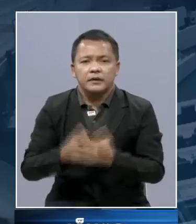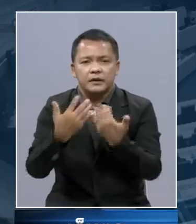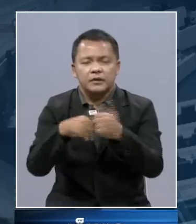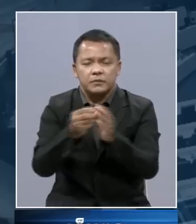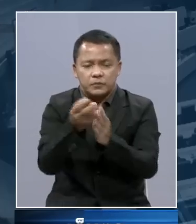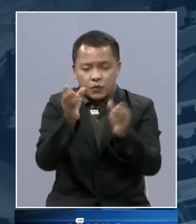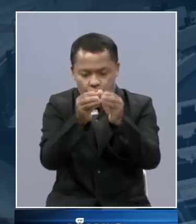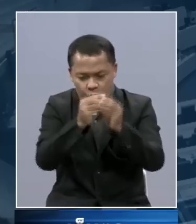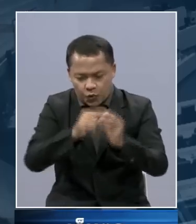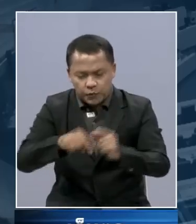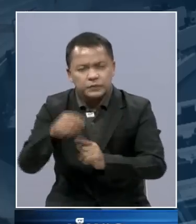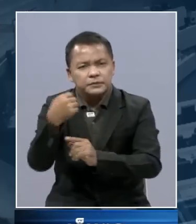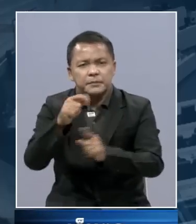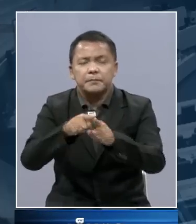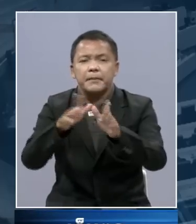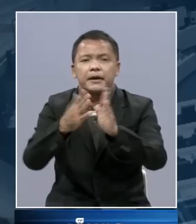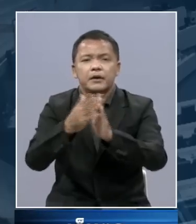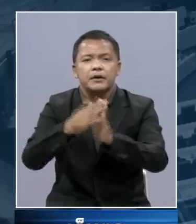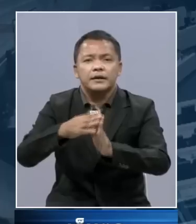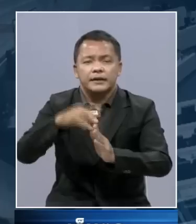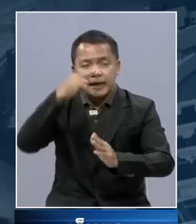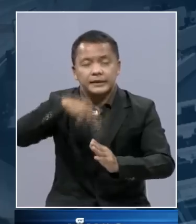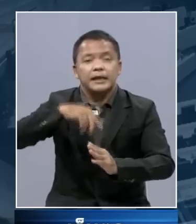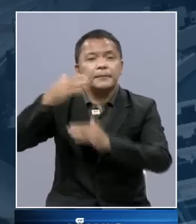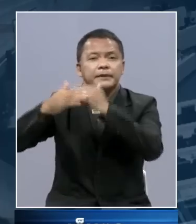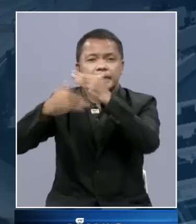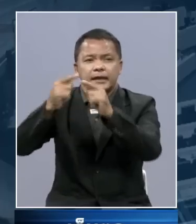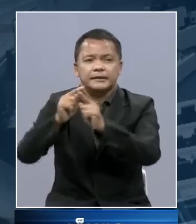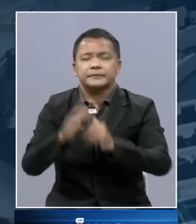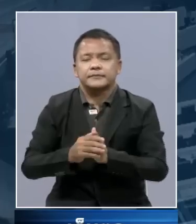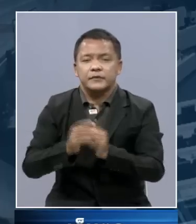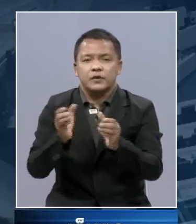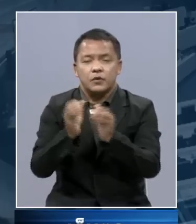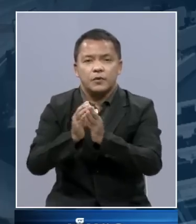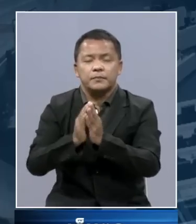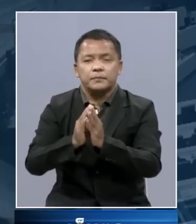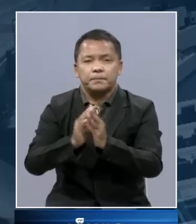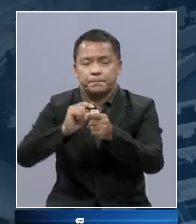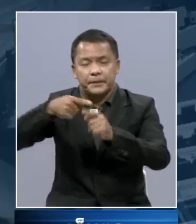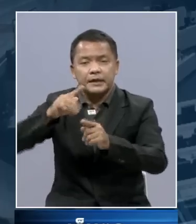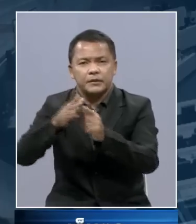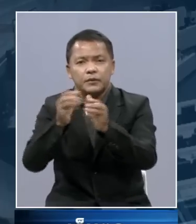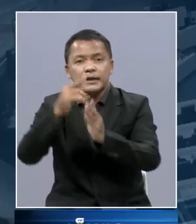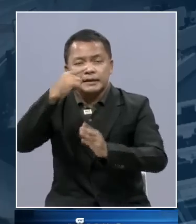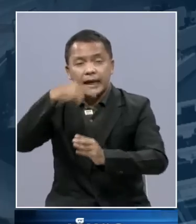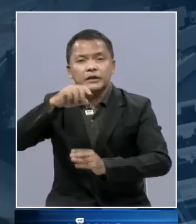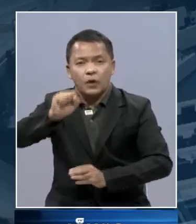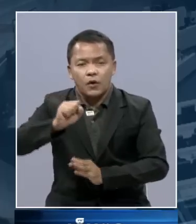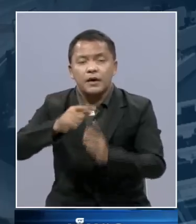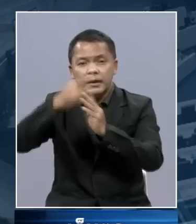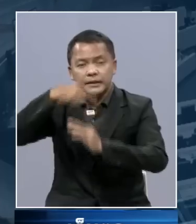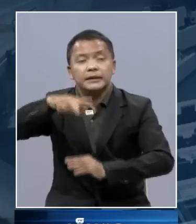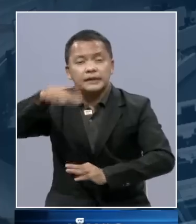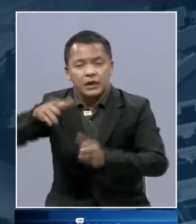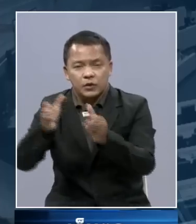รรคเล็กอื่นๆที่ไม่เกิน10ก็อย่างเช่นพรรคชาติไทยพัฒนานะฮะพรรคประชาชาติพรรคไทยสร้างไทยเพื่อไทยรวม